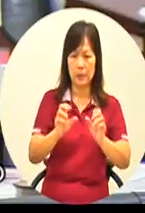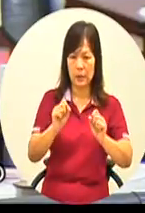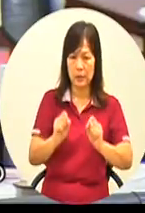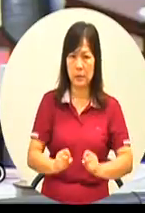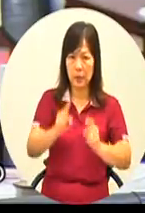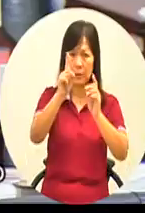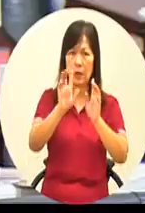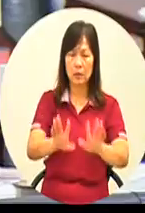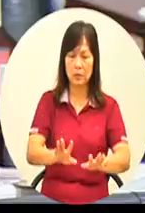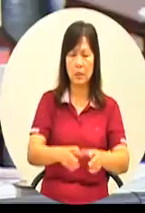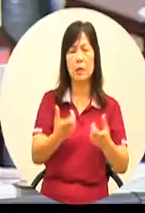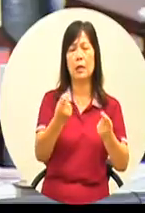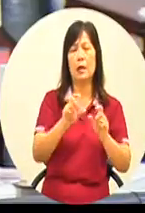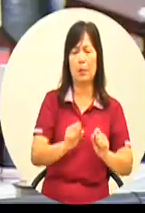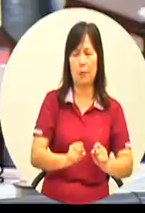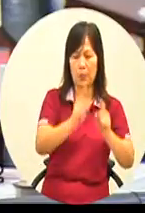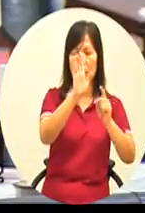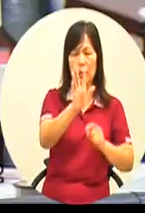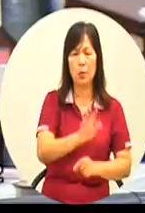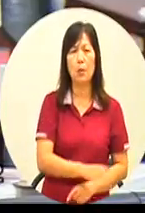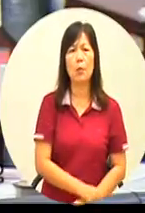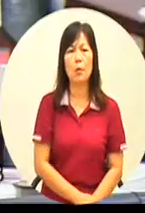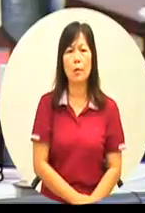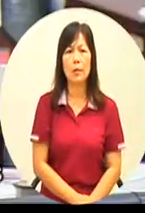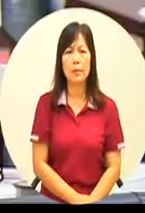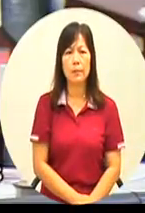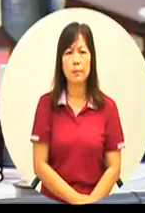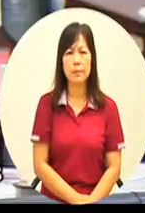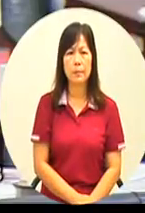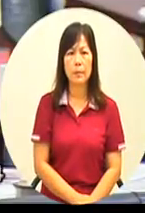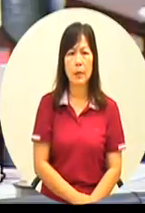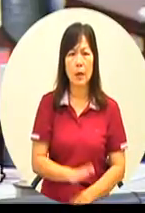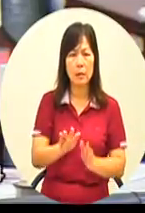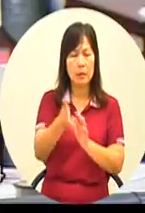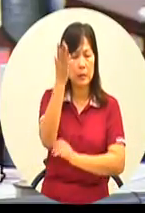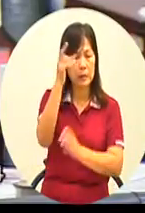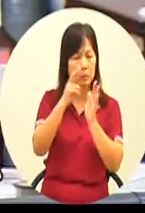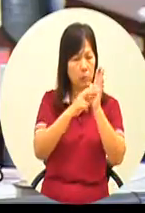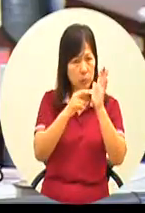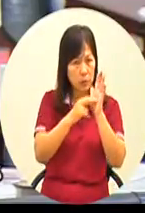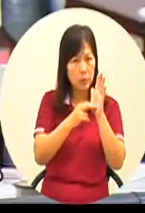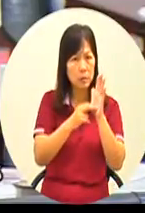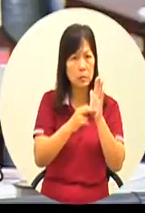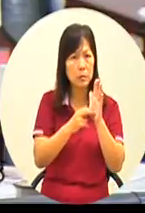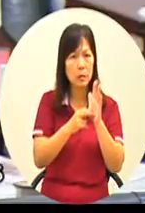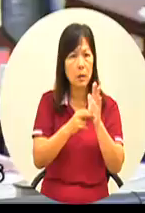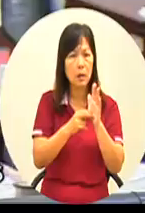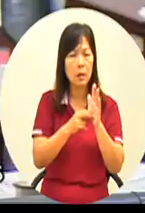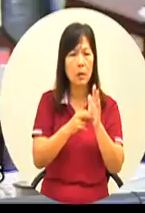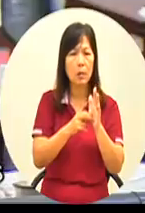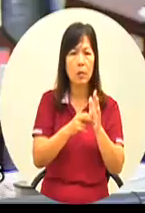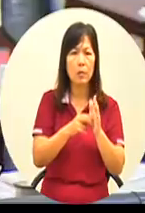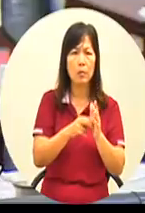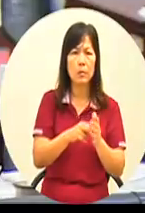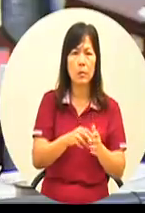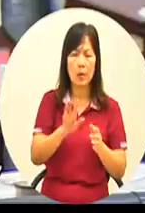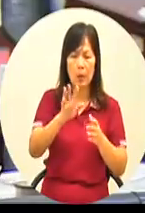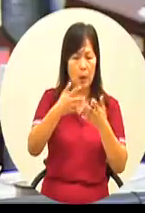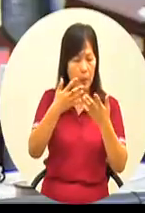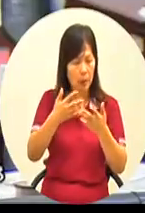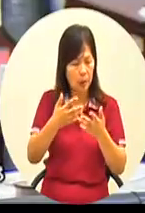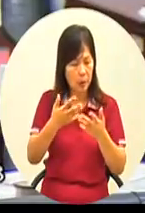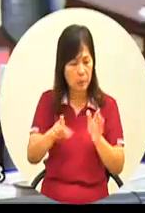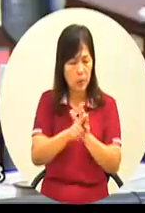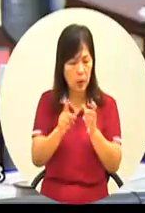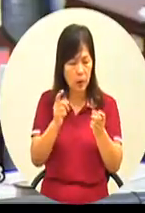垃圾费也涨价？所以政策的说明，很多时候你必须要清